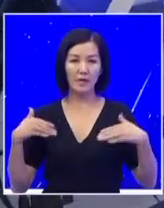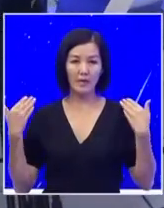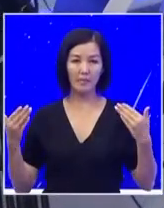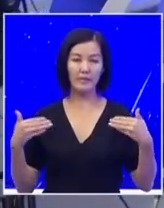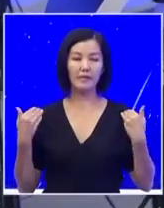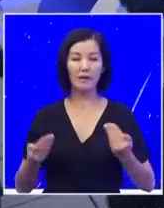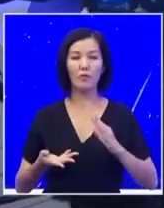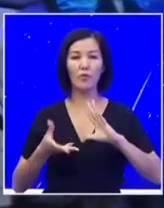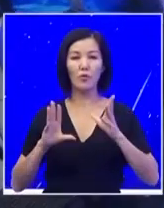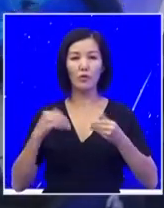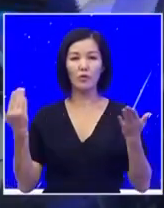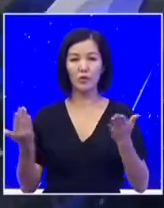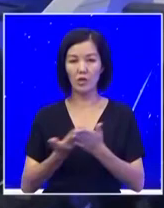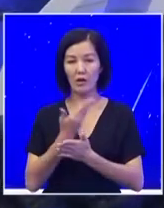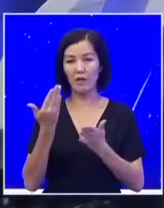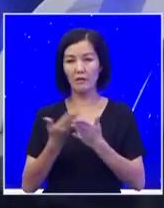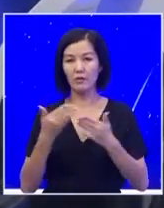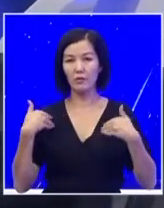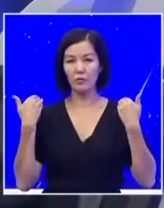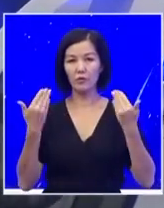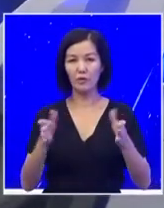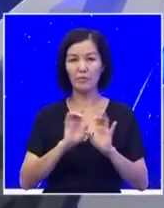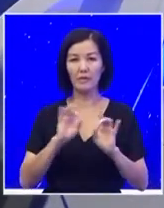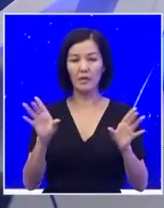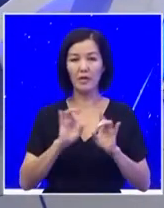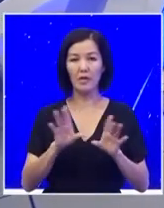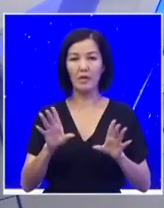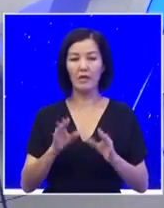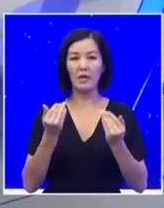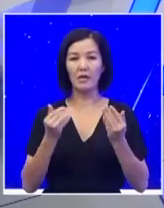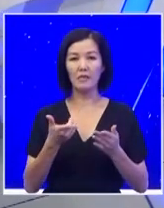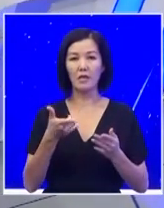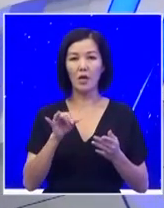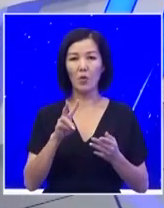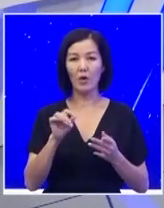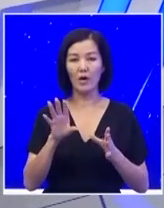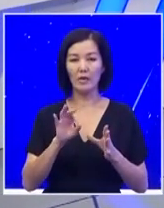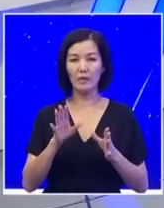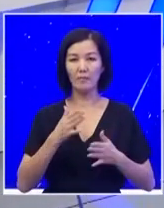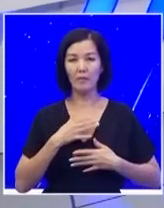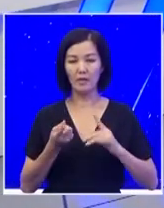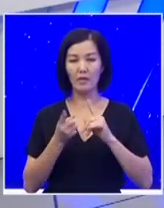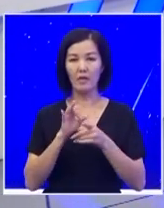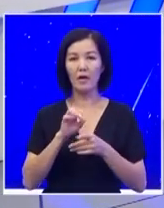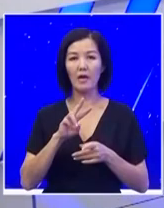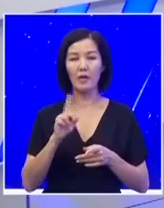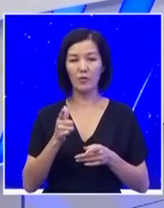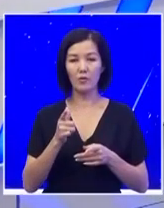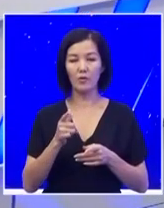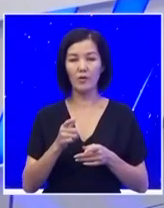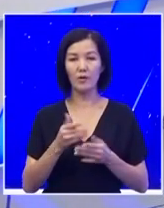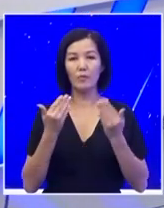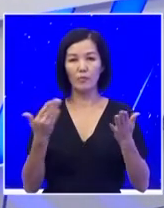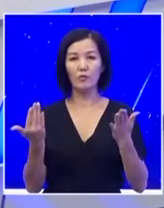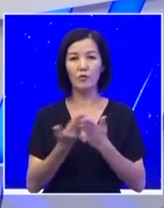армысыздар, аймақтың бастарнасында қорытынды жаңалықтар студияда ақпараттар легінен Гауһар Мұса, сурдо дормада Айгүл Жұмаш қызы.